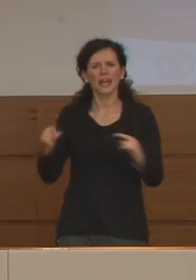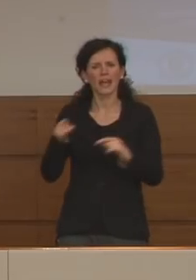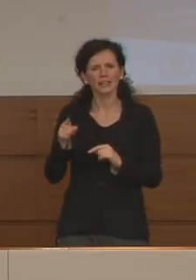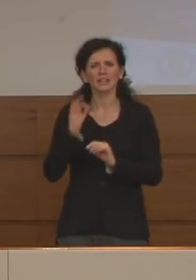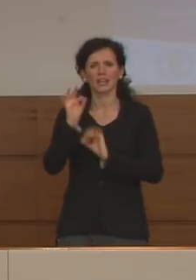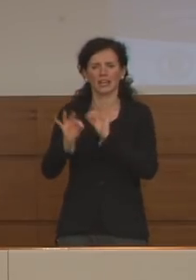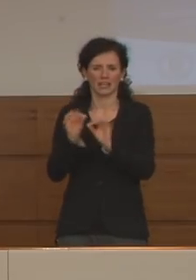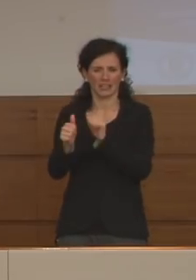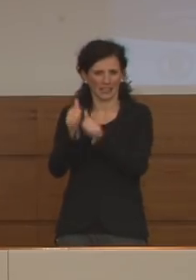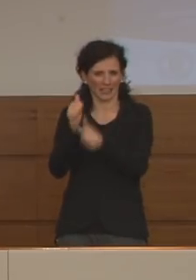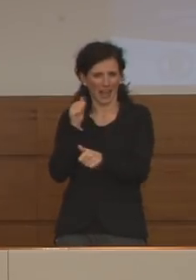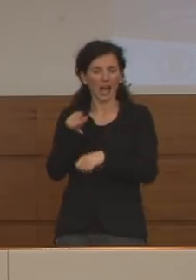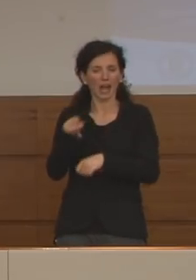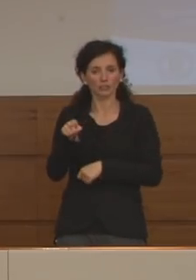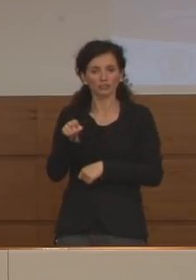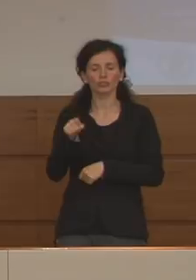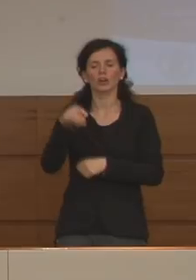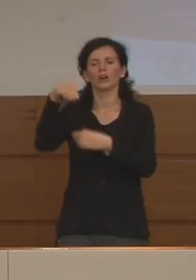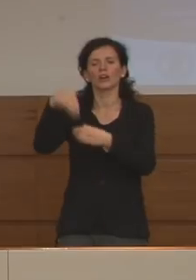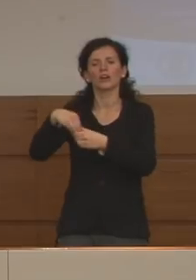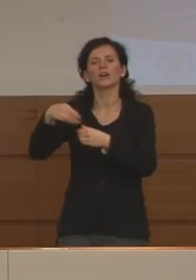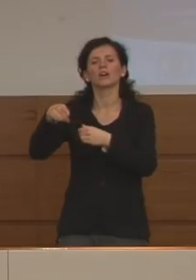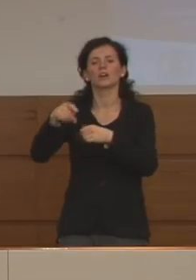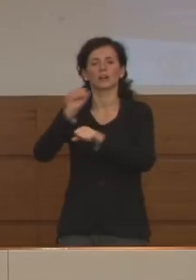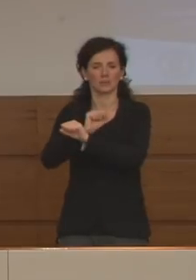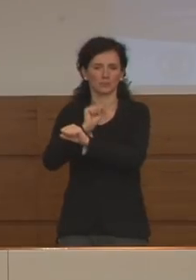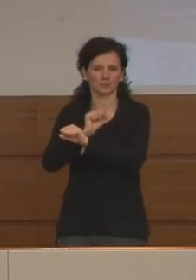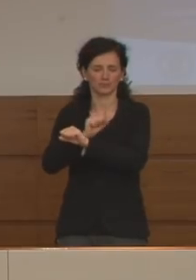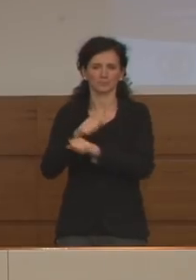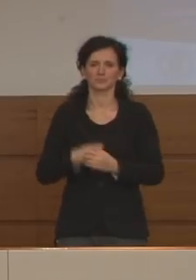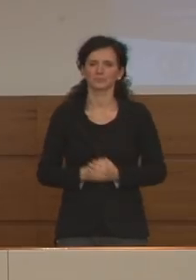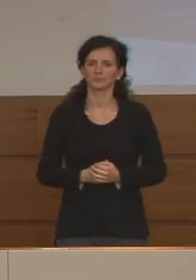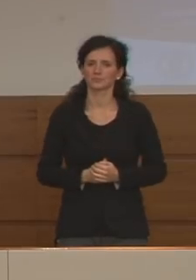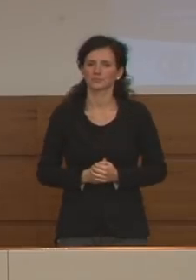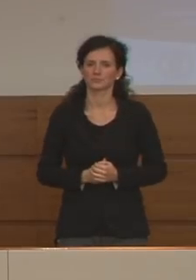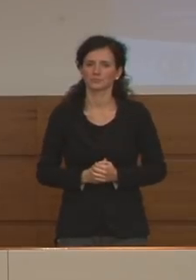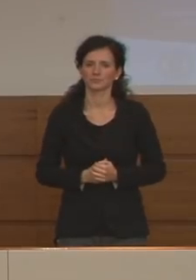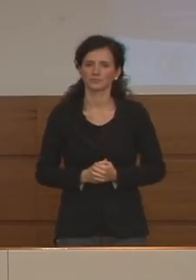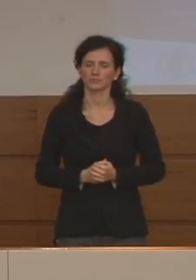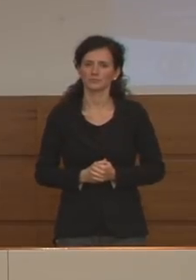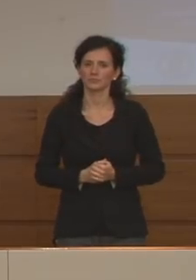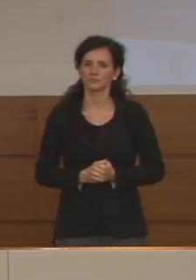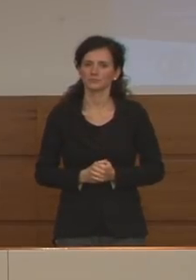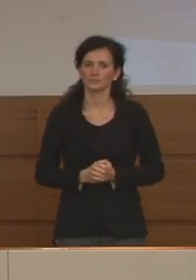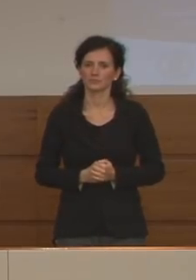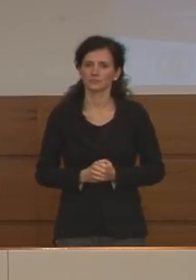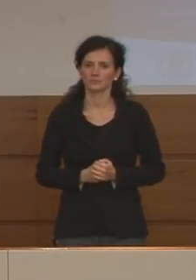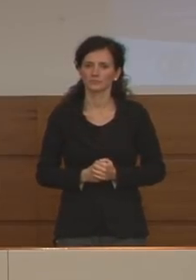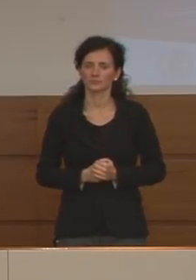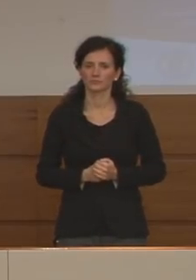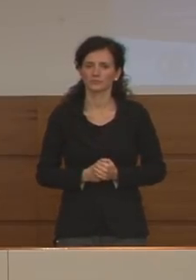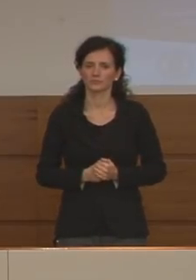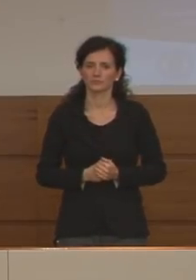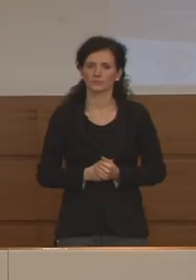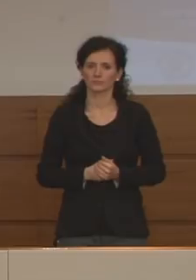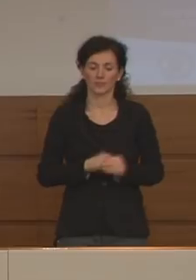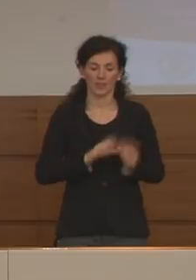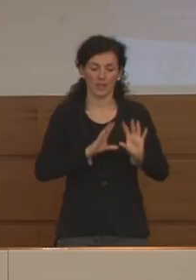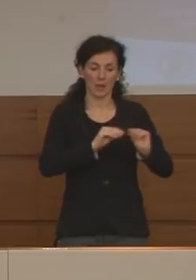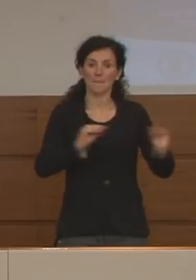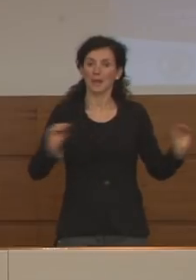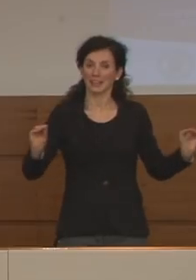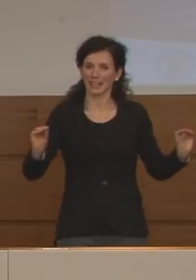di pre triage negli istituti penitenziali è proseguita anche l'attività di distribuzione dei materiali